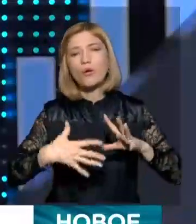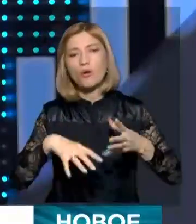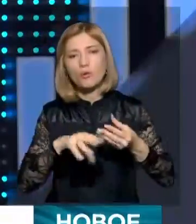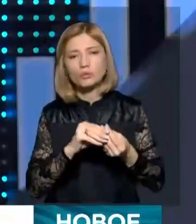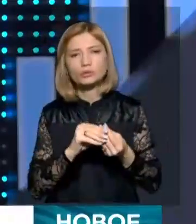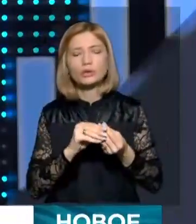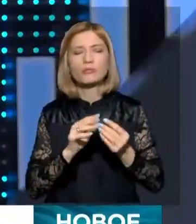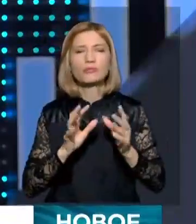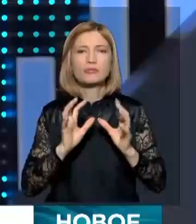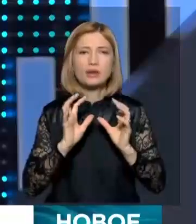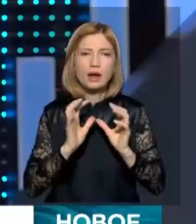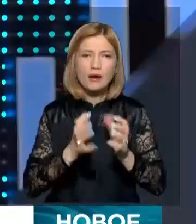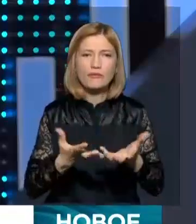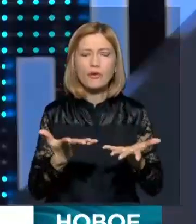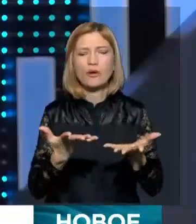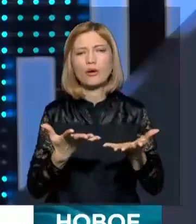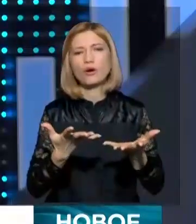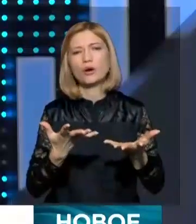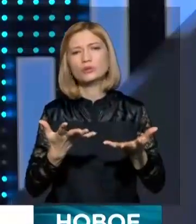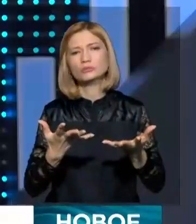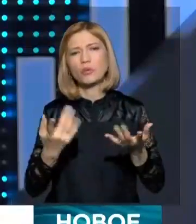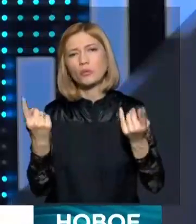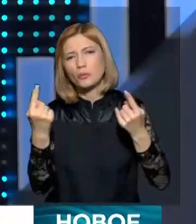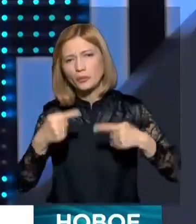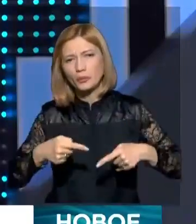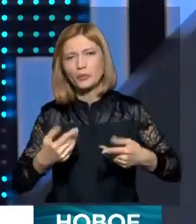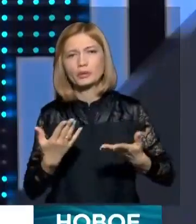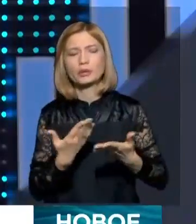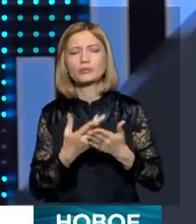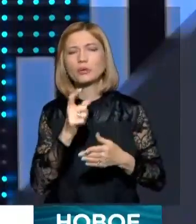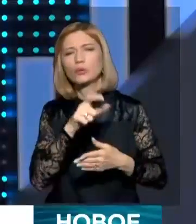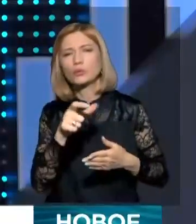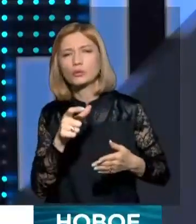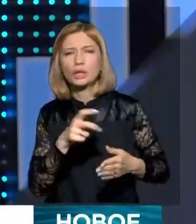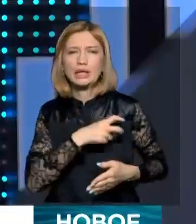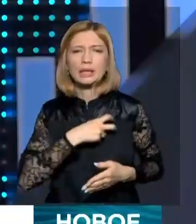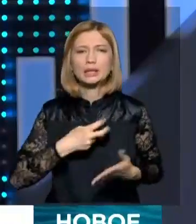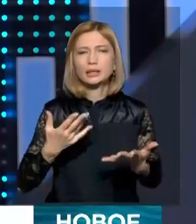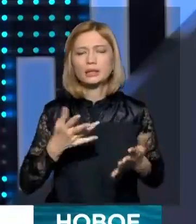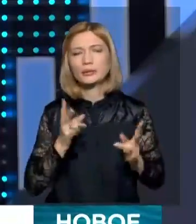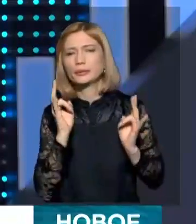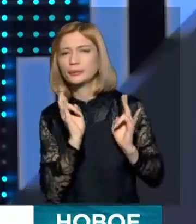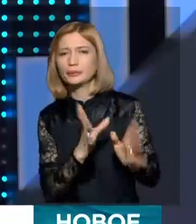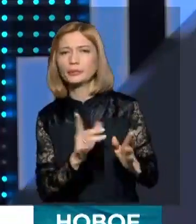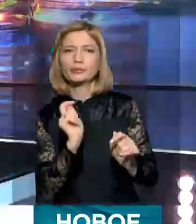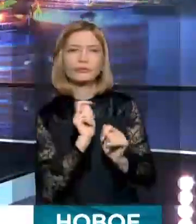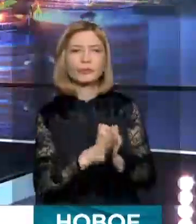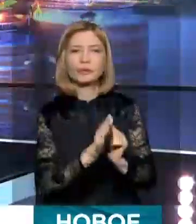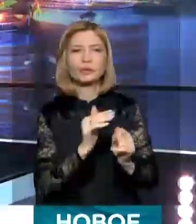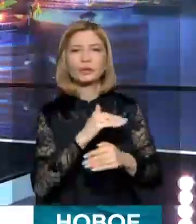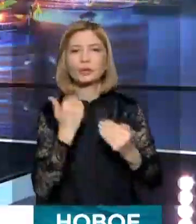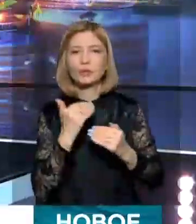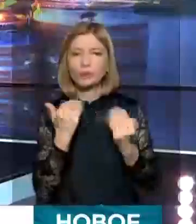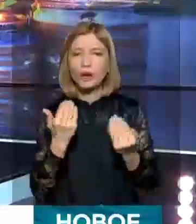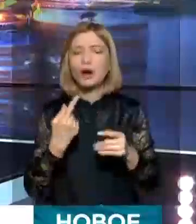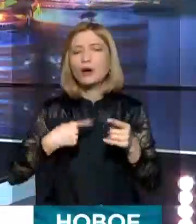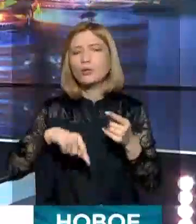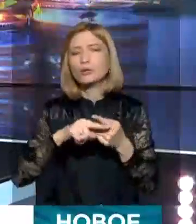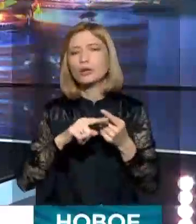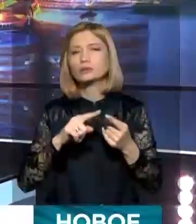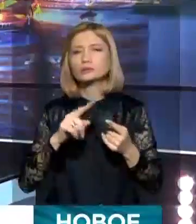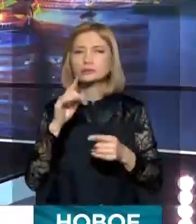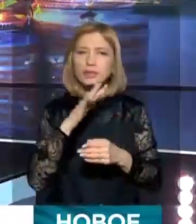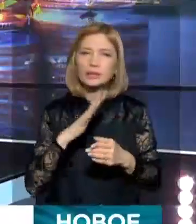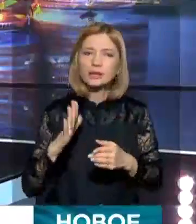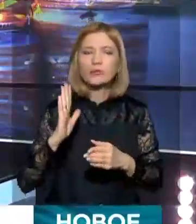рецессия. Да. Инвесторы уходят с рисковых активов. И есть ли будущее у зеленых проектов в нашей стране и в том числе и в мире?